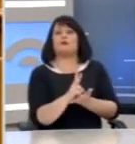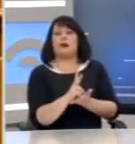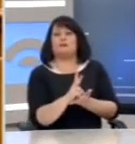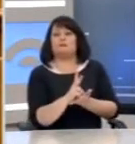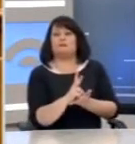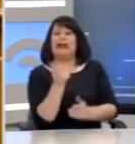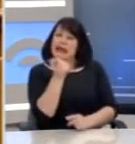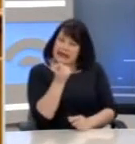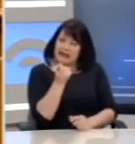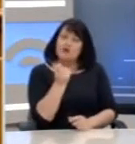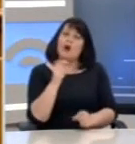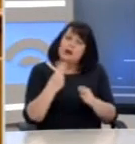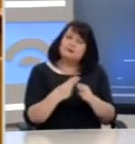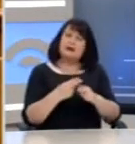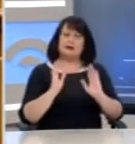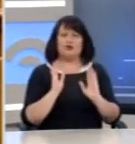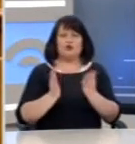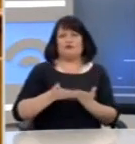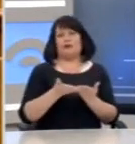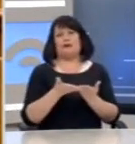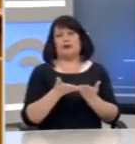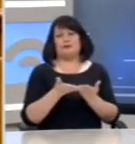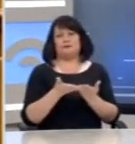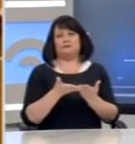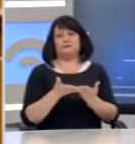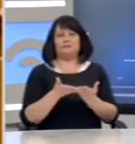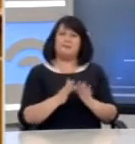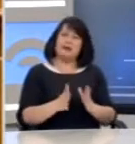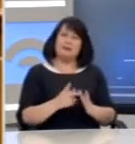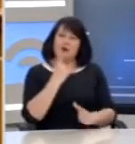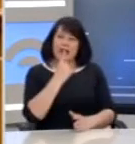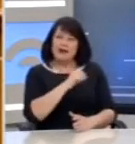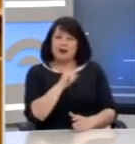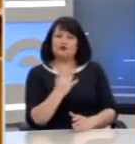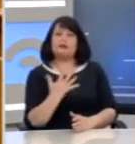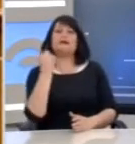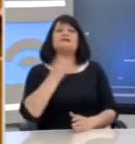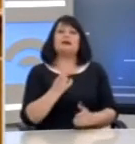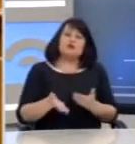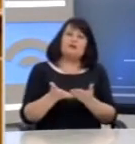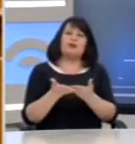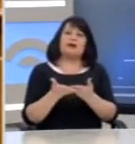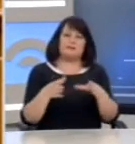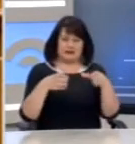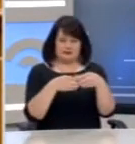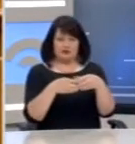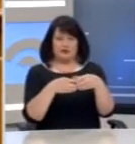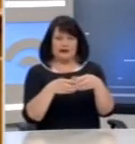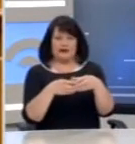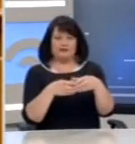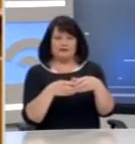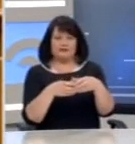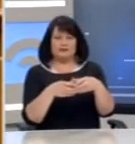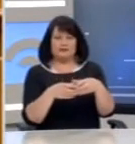Μικρή, αλλά παρόλα αυτά σημαντική ενίσχυση, που κυμαίνεται μεταξύ 1 έως 5%, γνωρίζουν και τα δεκατημόρια